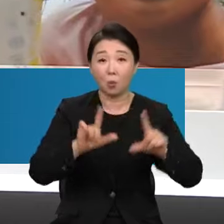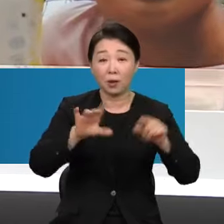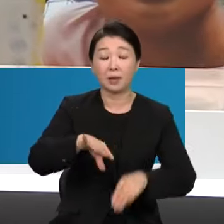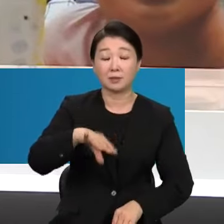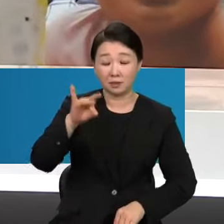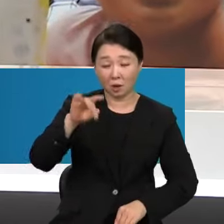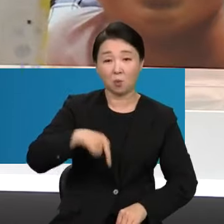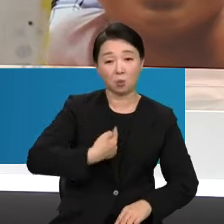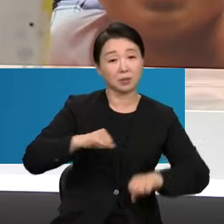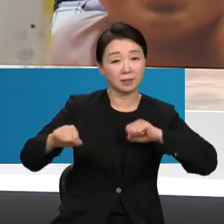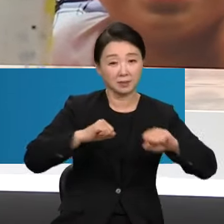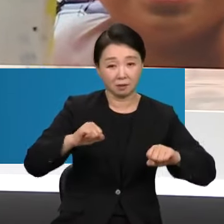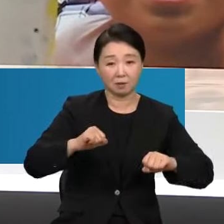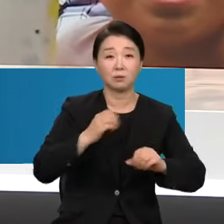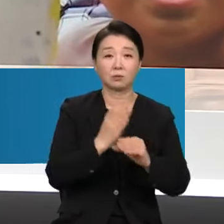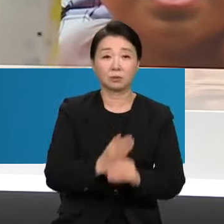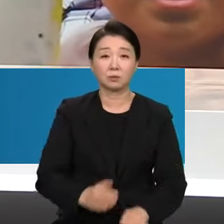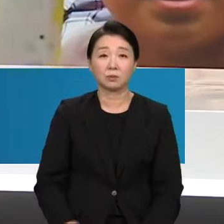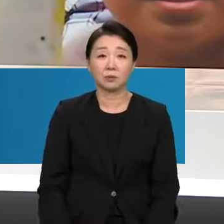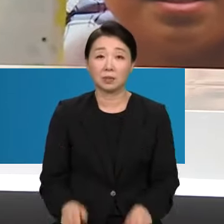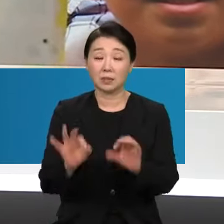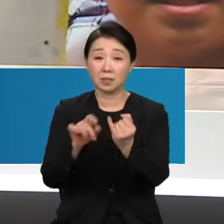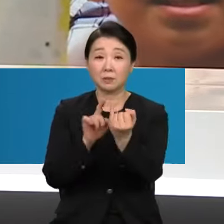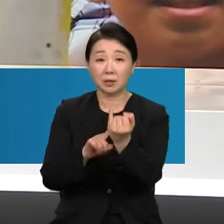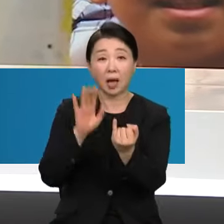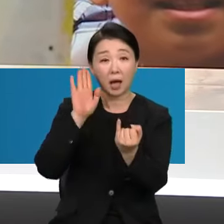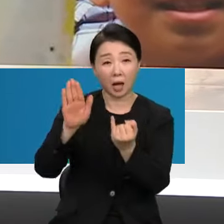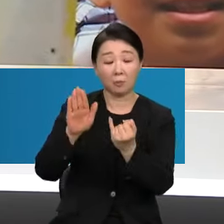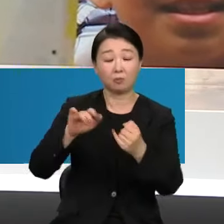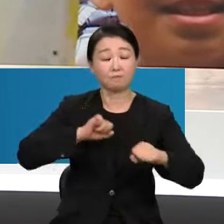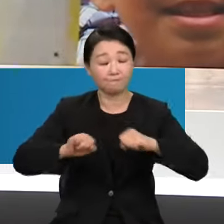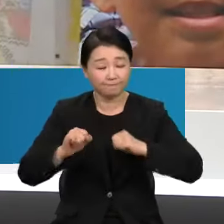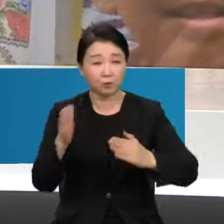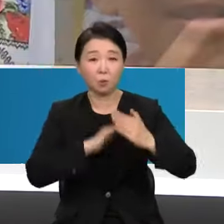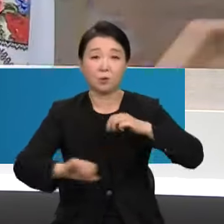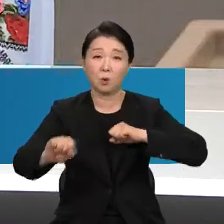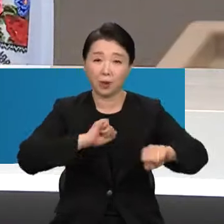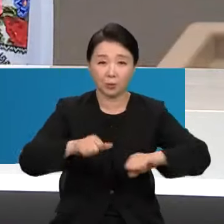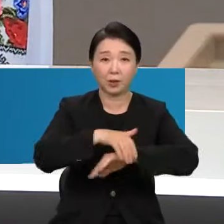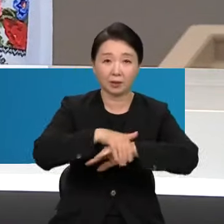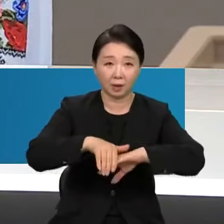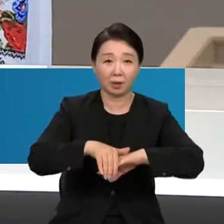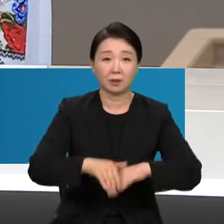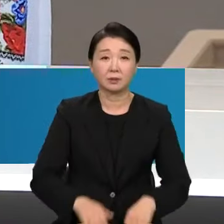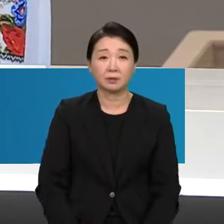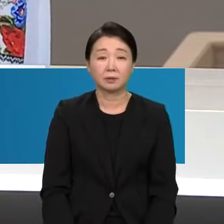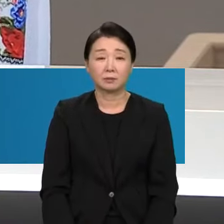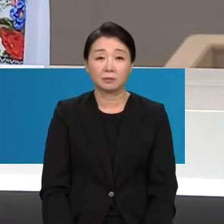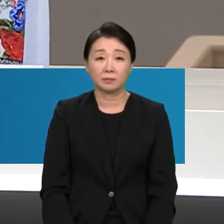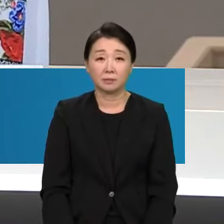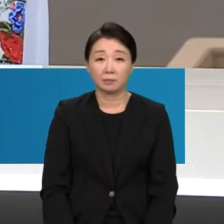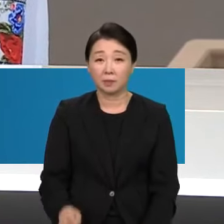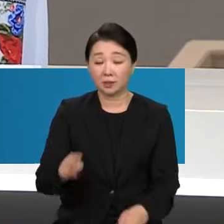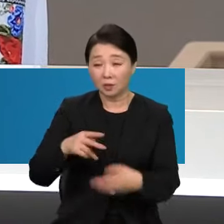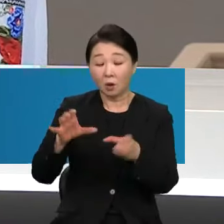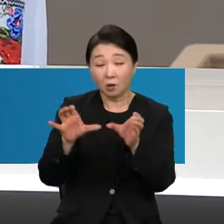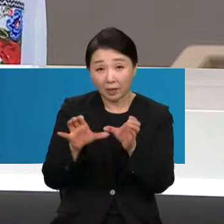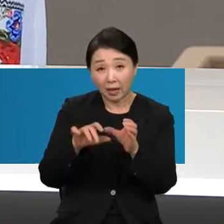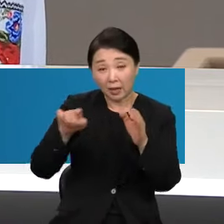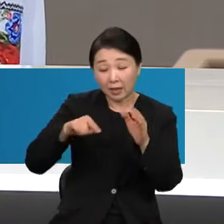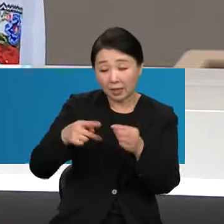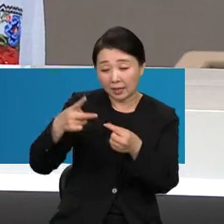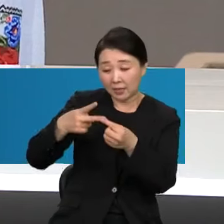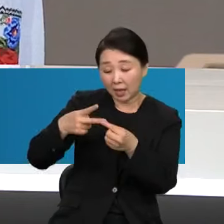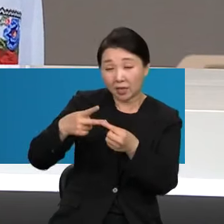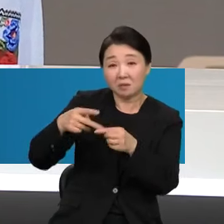일정을 소화했습니다 김여사는 앞으로 더 적극적으로 공개 활동을 벌릴 걸로 보이는데이 여당 내에선 제 부속실